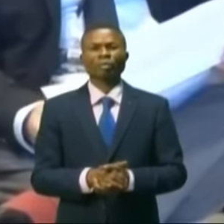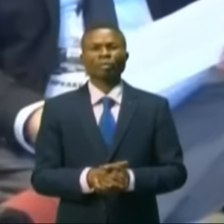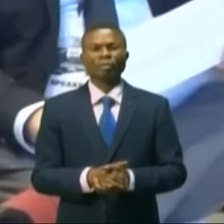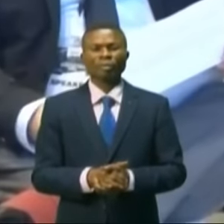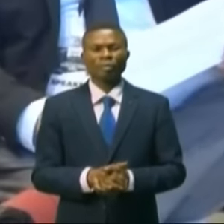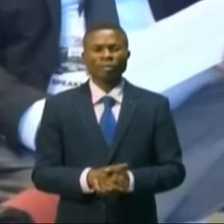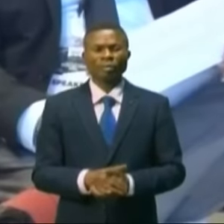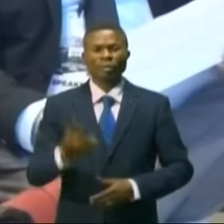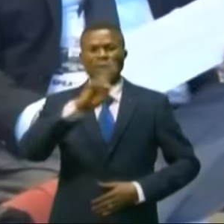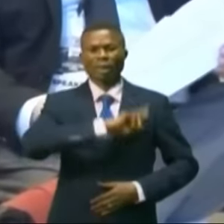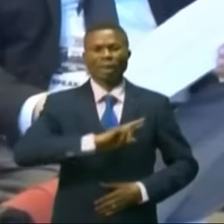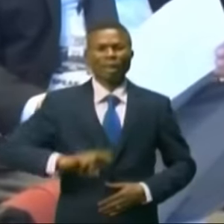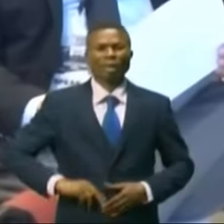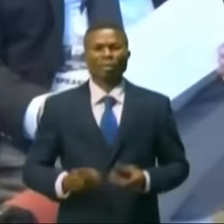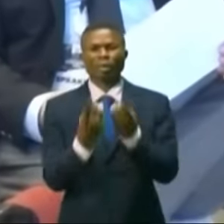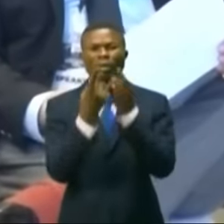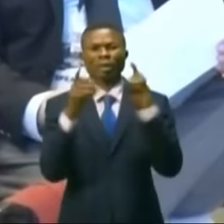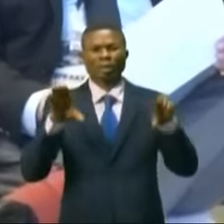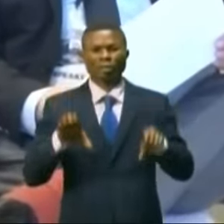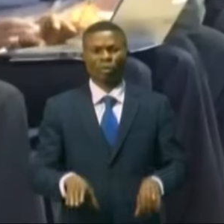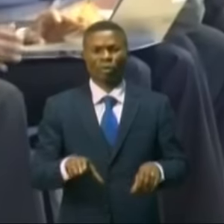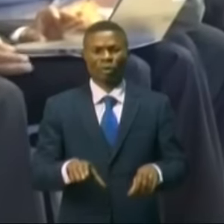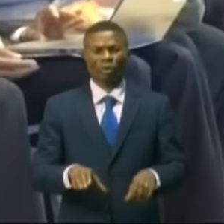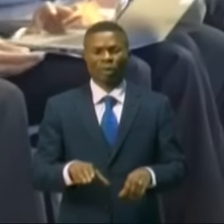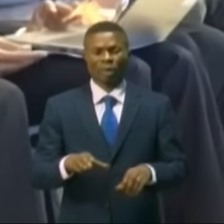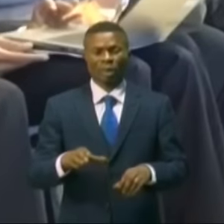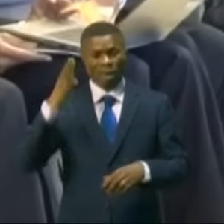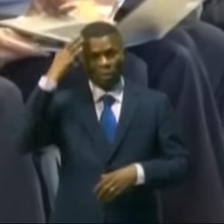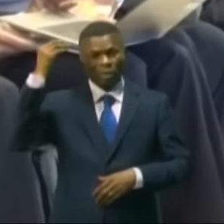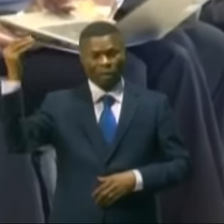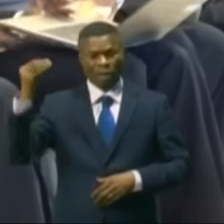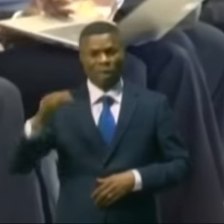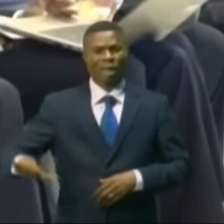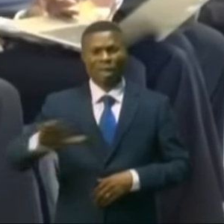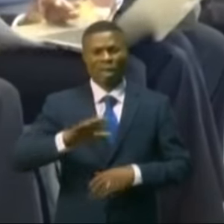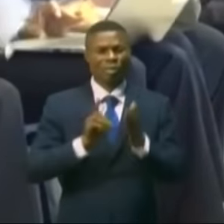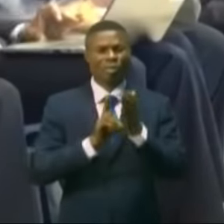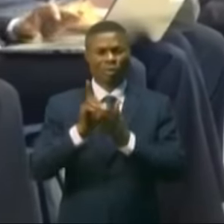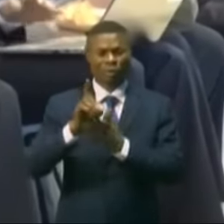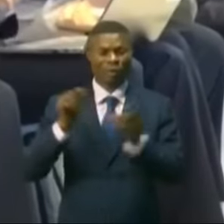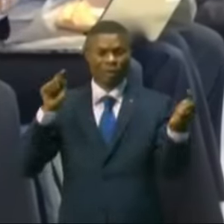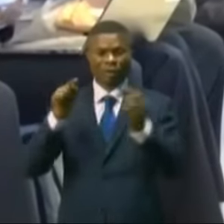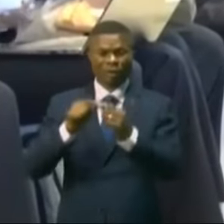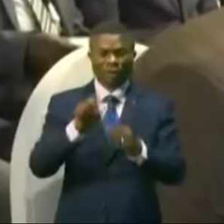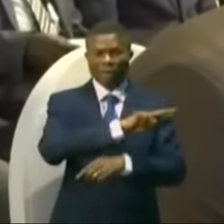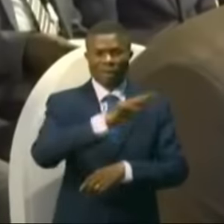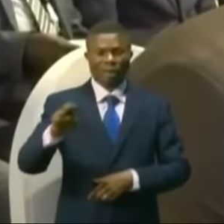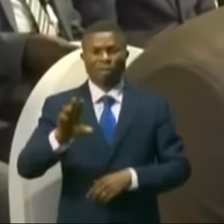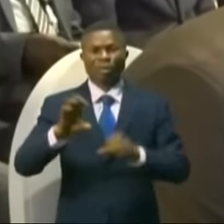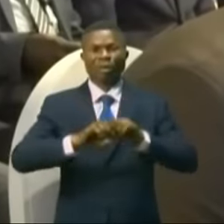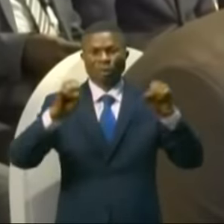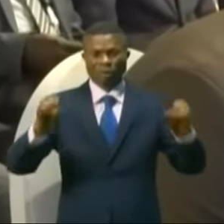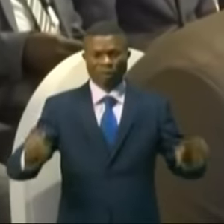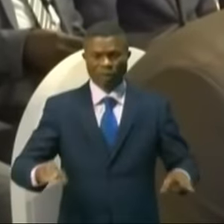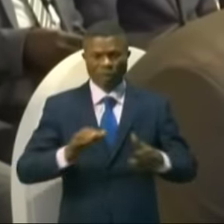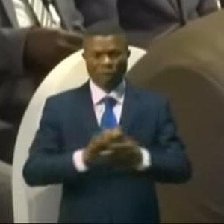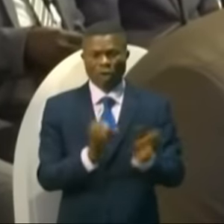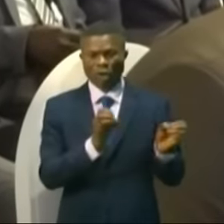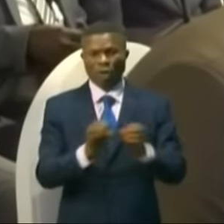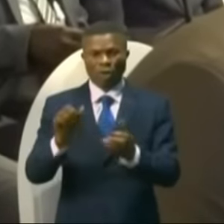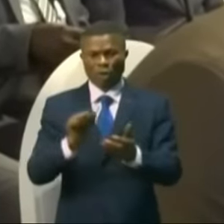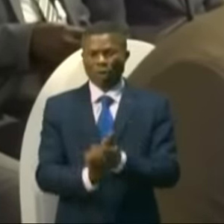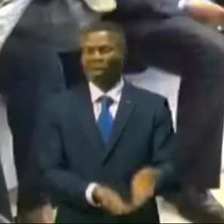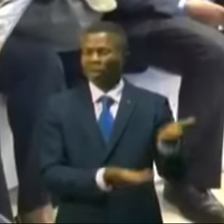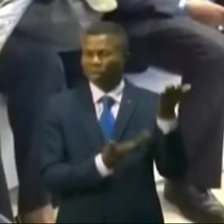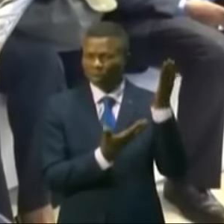La République démocratique du Congo aspire à devenir un pays émergent d'ici 2050. Pour gagner ces paris, il y a la nécessité